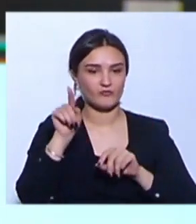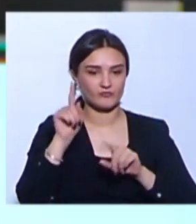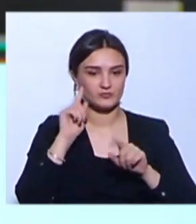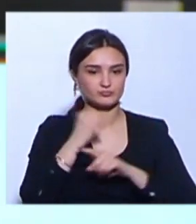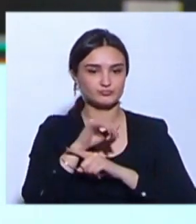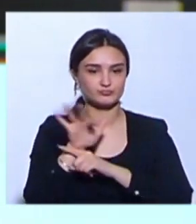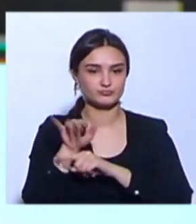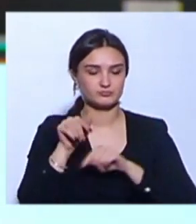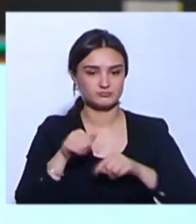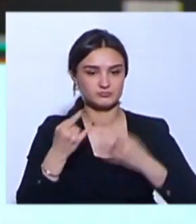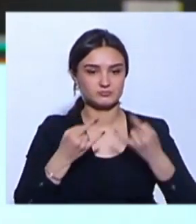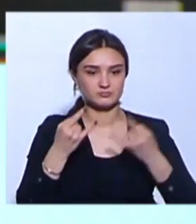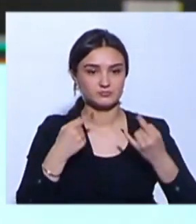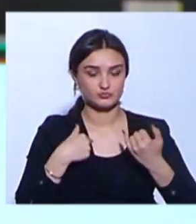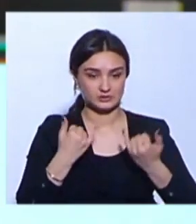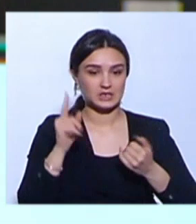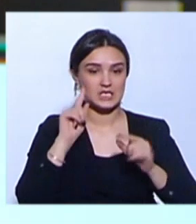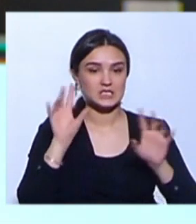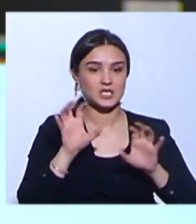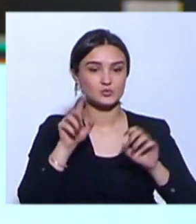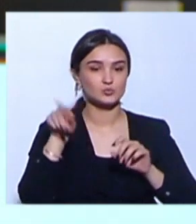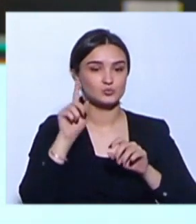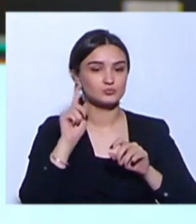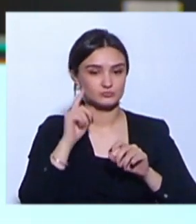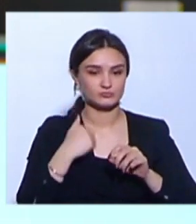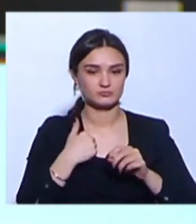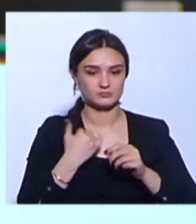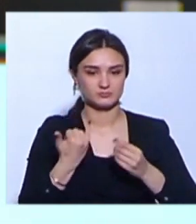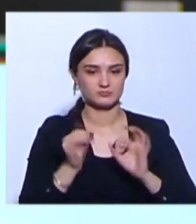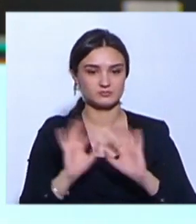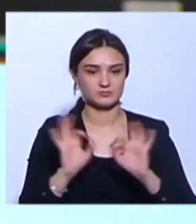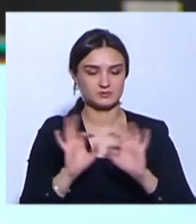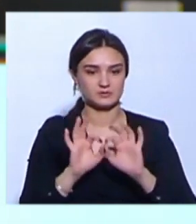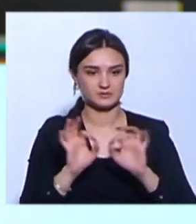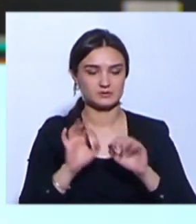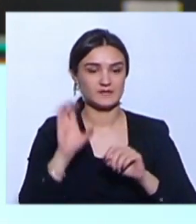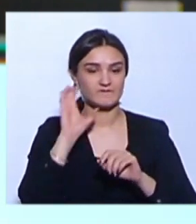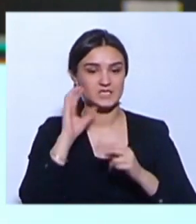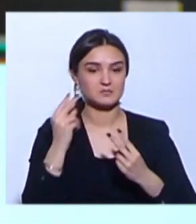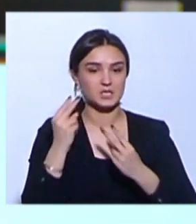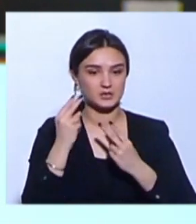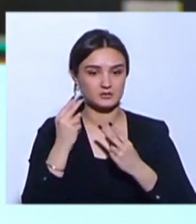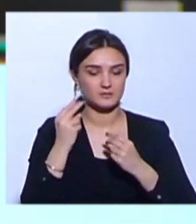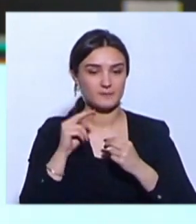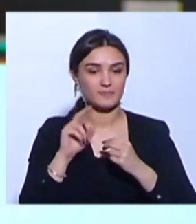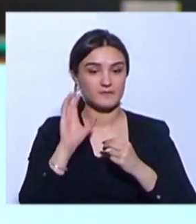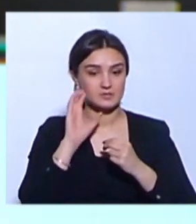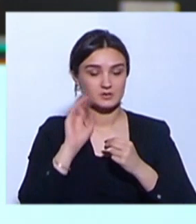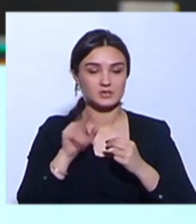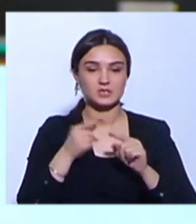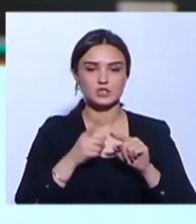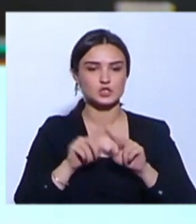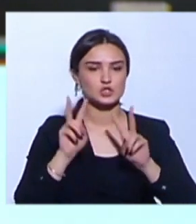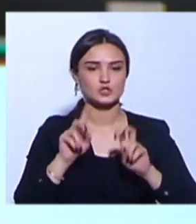მაუწყებლობით. ეს იმას ნიშნავს, რომ ჩვენ ახლა რადიომსმენელებიც გვადევნებენ, უფრო სწორად გვისმენენ და ეს იმას ნიშნავს, რომ